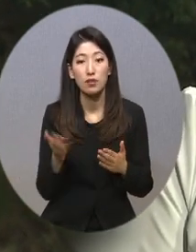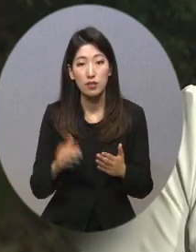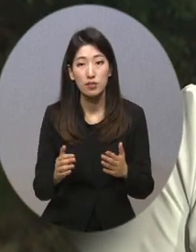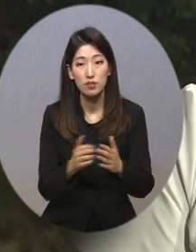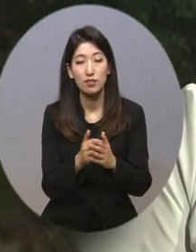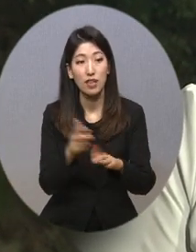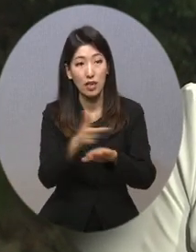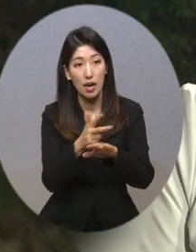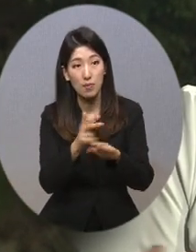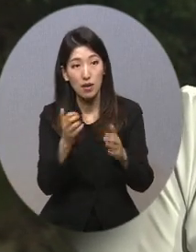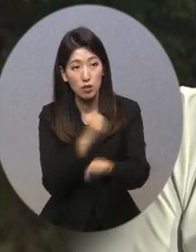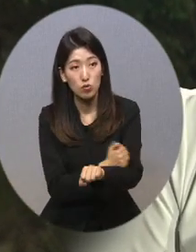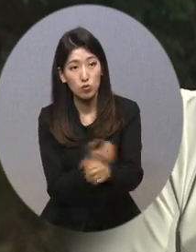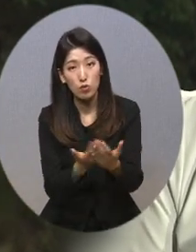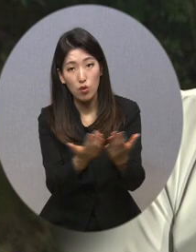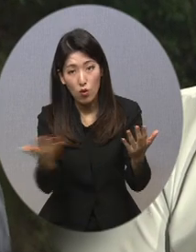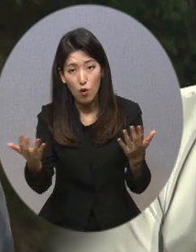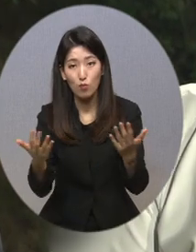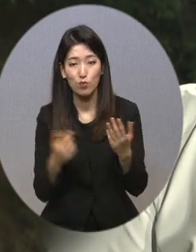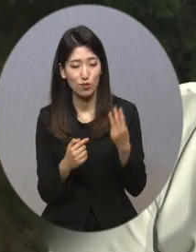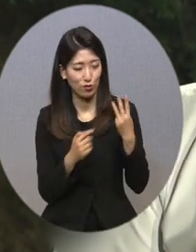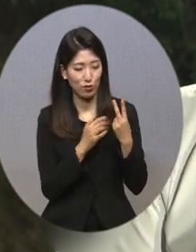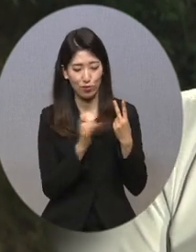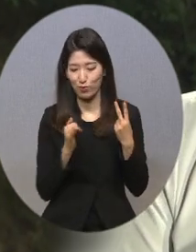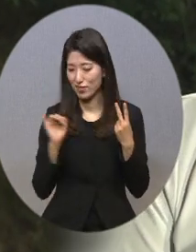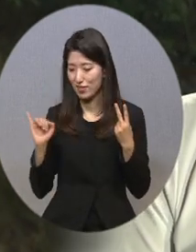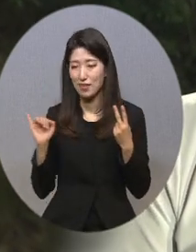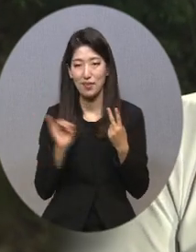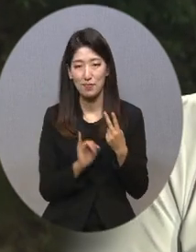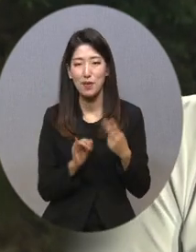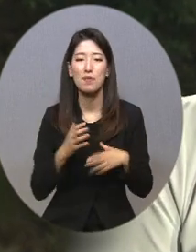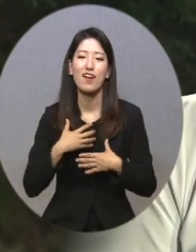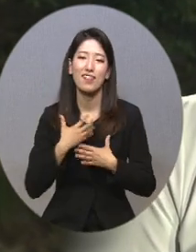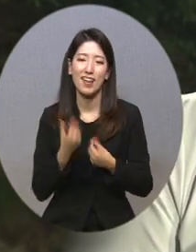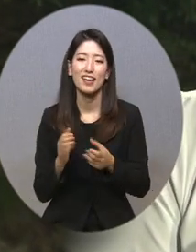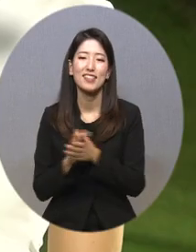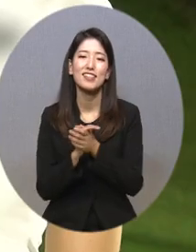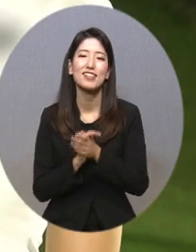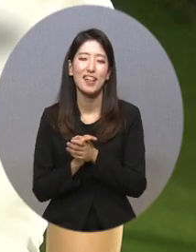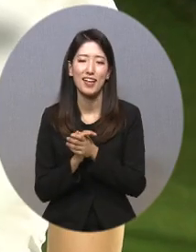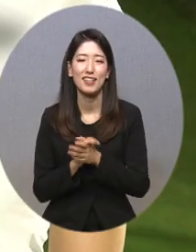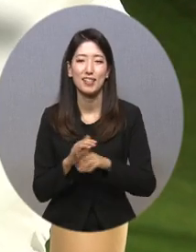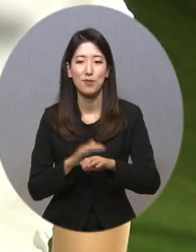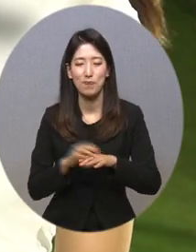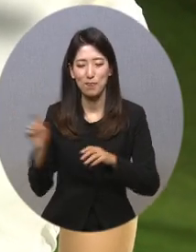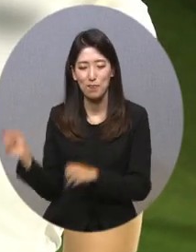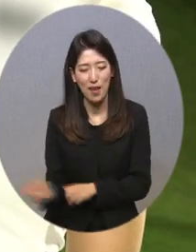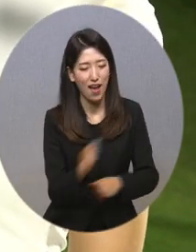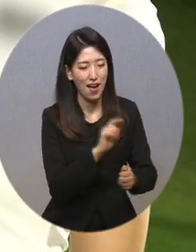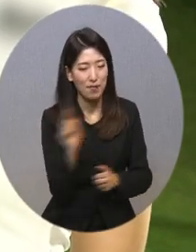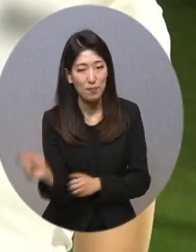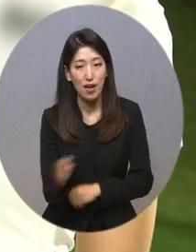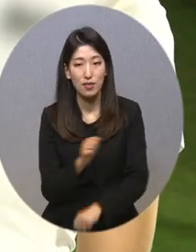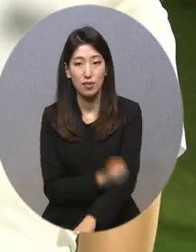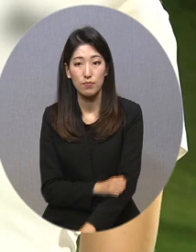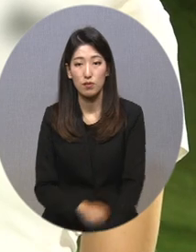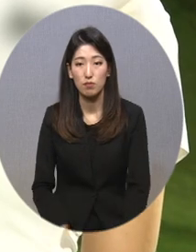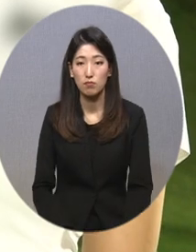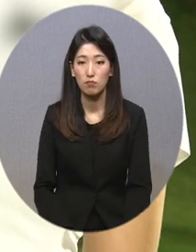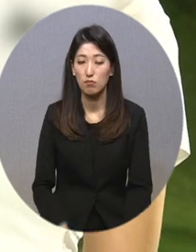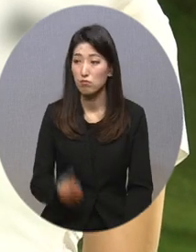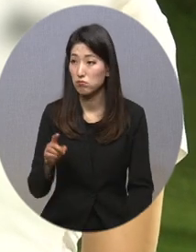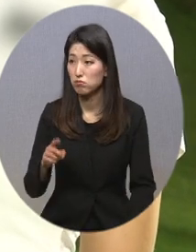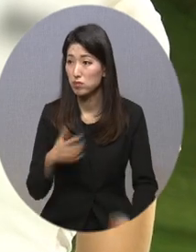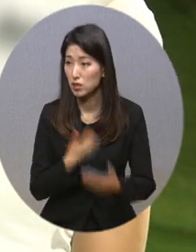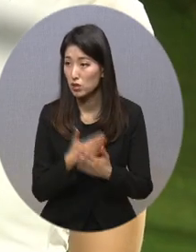스태프분들이랑 너무 이렇게 영원이랑 연아랑 민지랑 너무 편하게 맞아. 재밌게 치다 보니까 그 긴장감이 다 사라지고 오빠 긴장 안 하는 거 같았어. 아